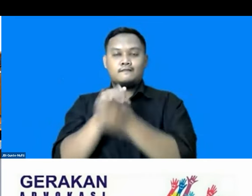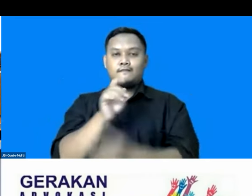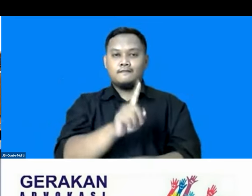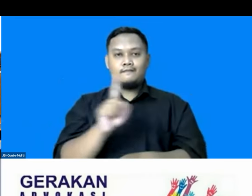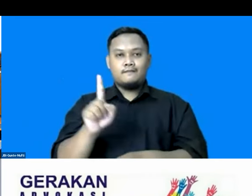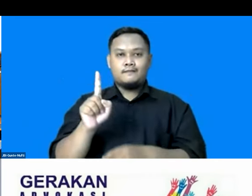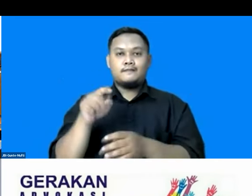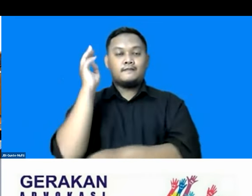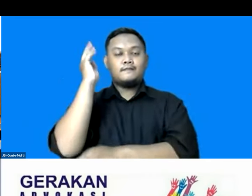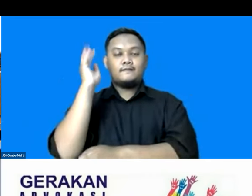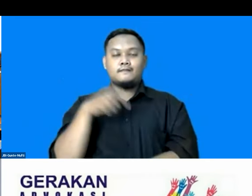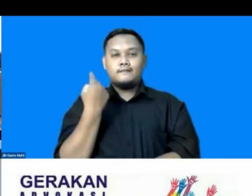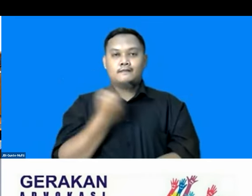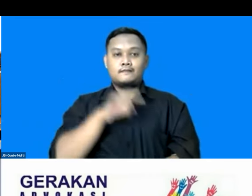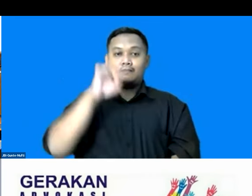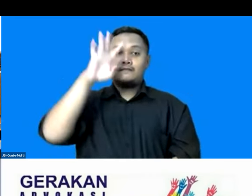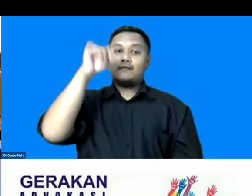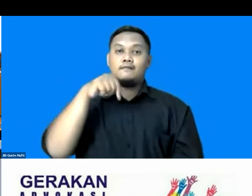kita pada siang hari ini.